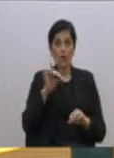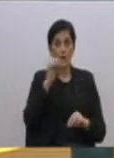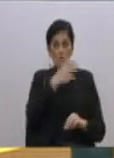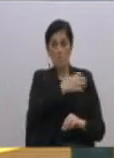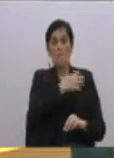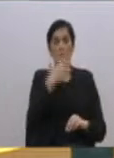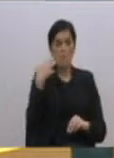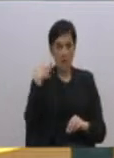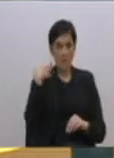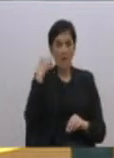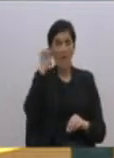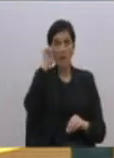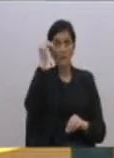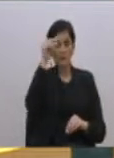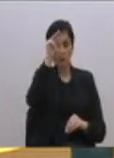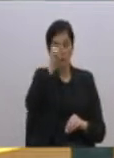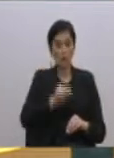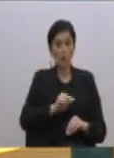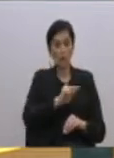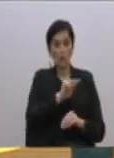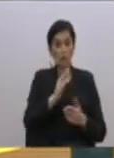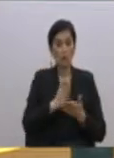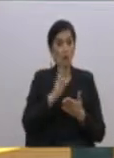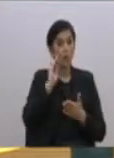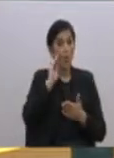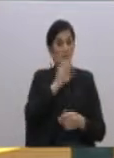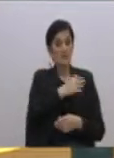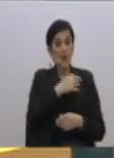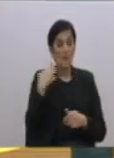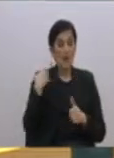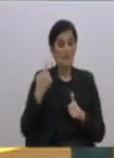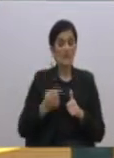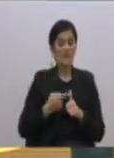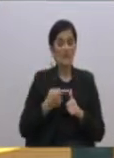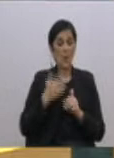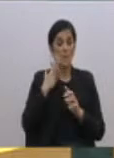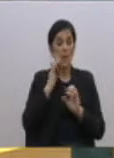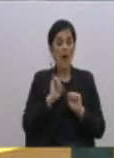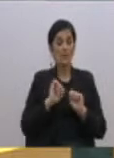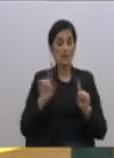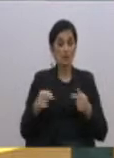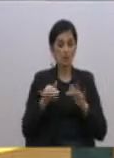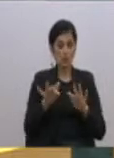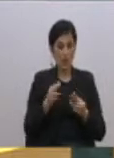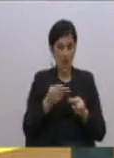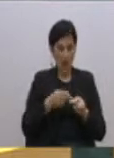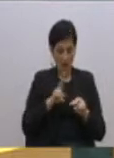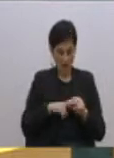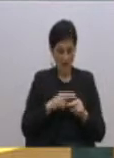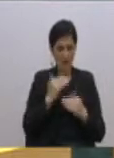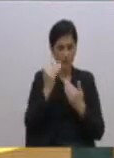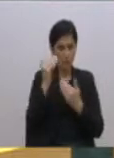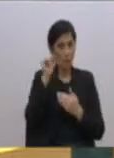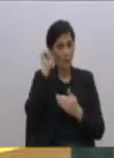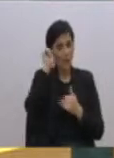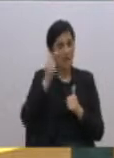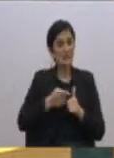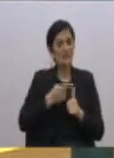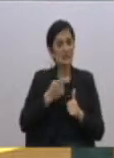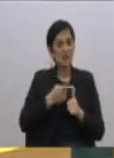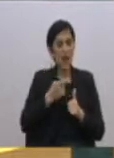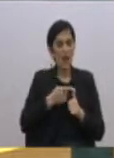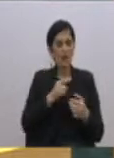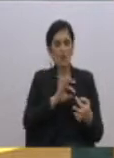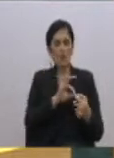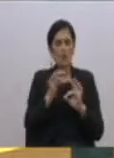კურთხეულია, როცა მეფის სახელით ხორციელდება მართსაჯულება, ეგეც ღმერთის სახელით მართსაჯულების განხორციელება და ისიც კონკრეტულად რაღაც